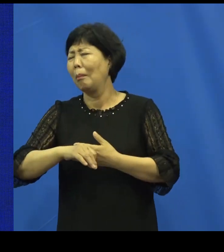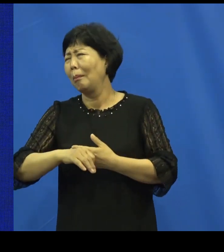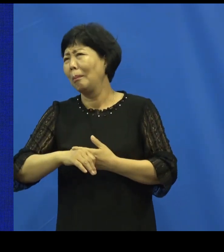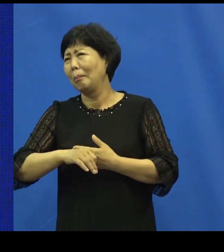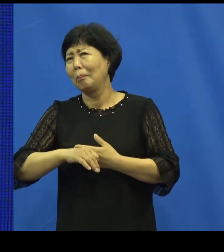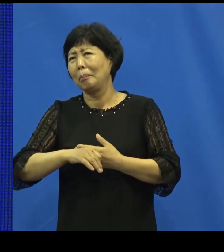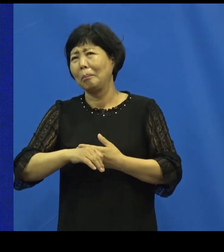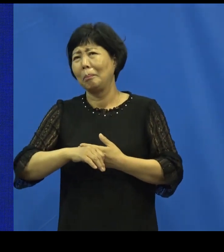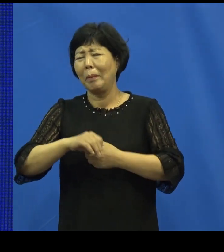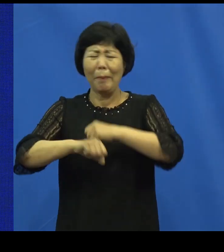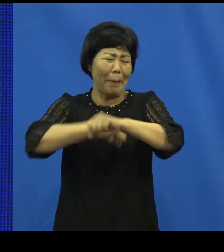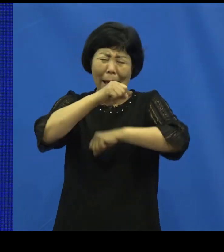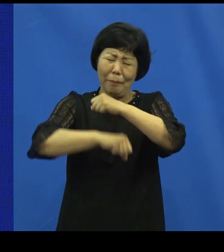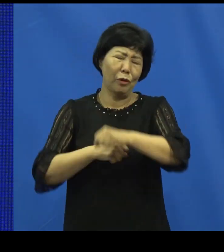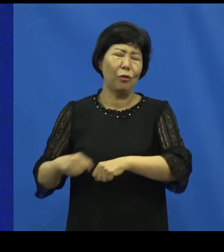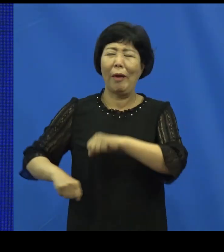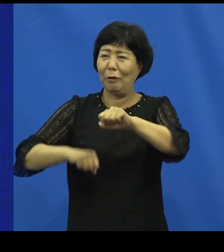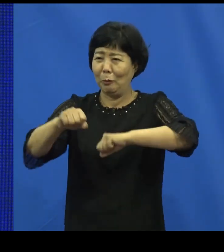나는 누구인가?